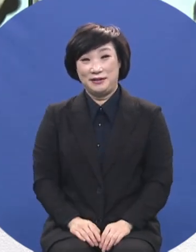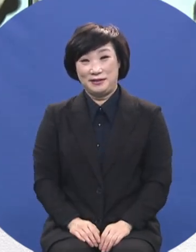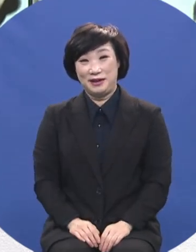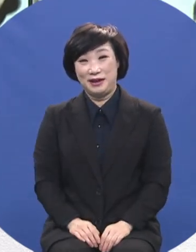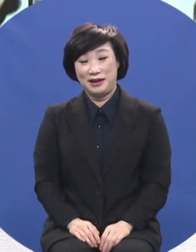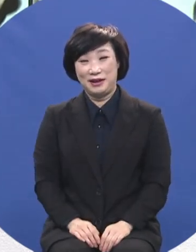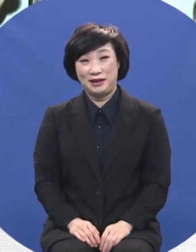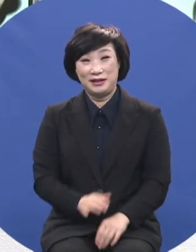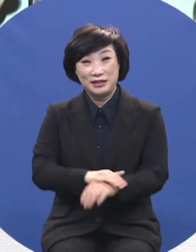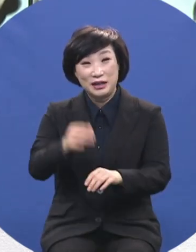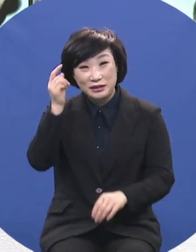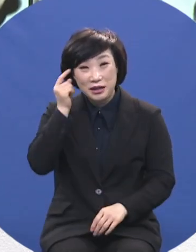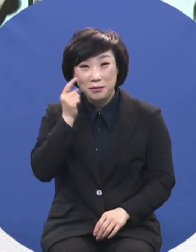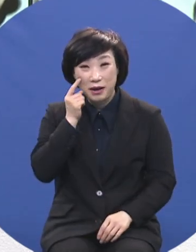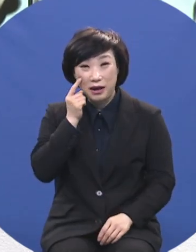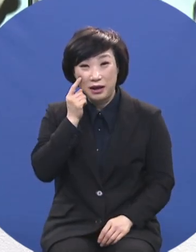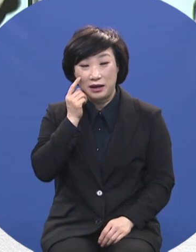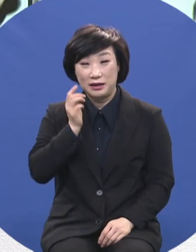잘 들으시오.